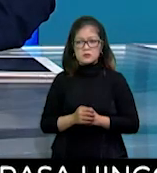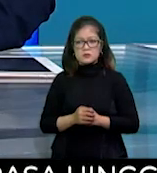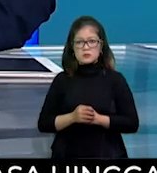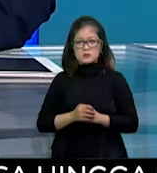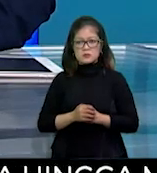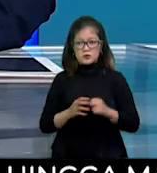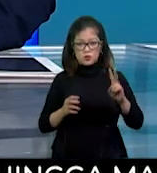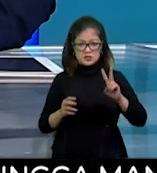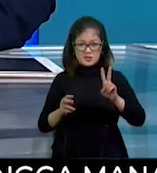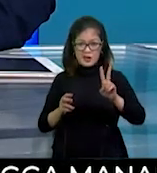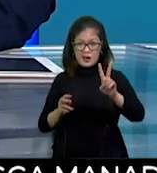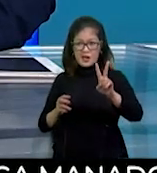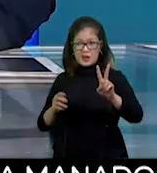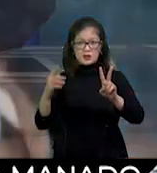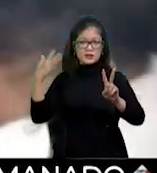akan lewat.